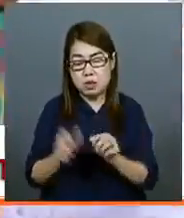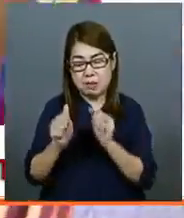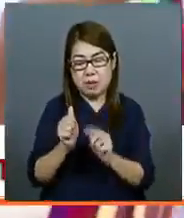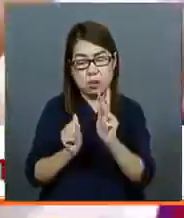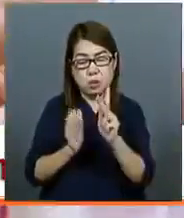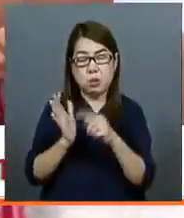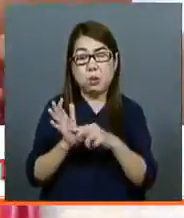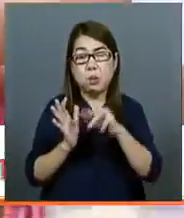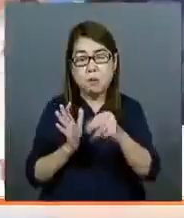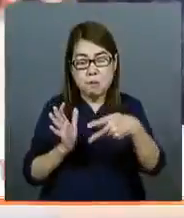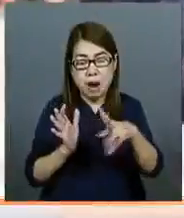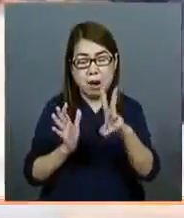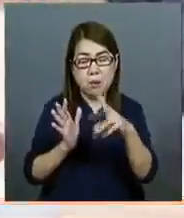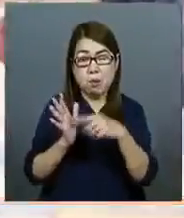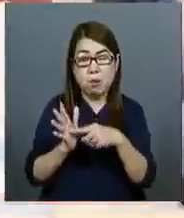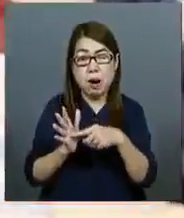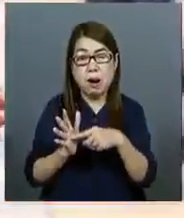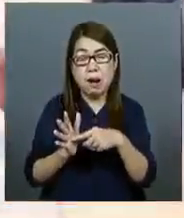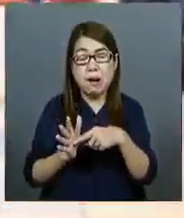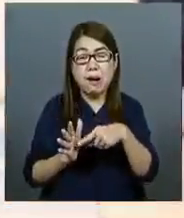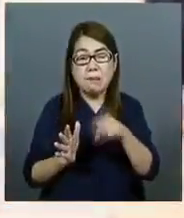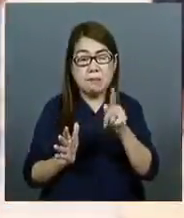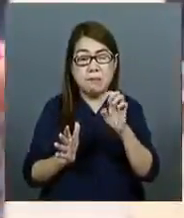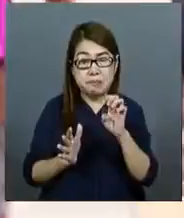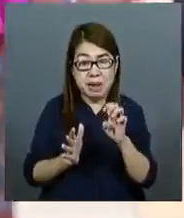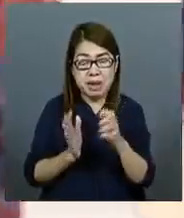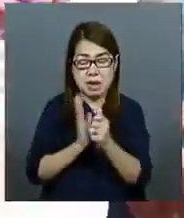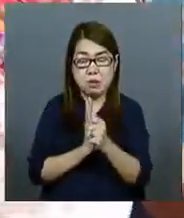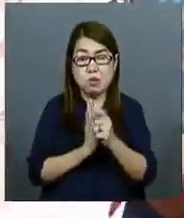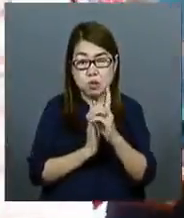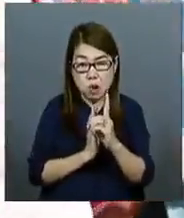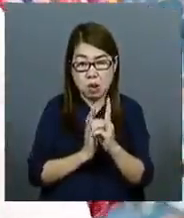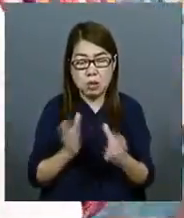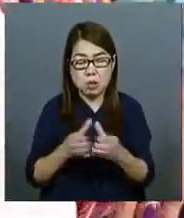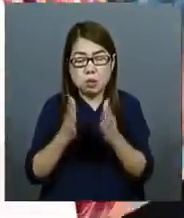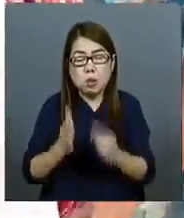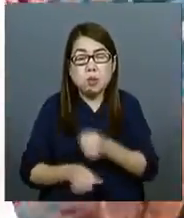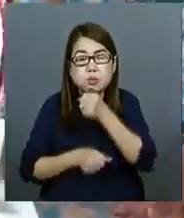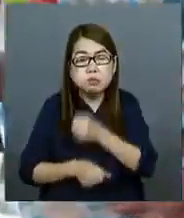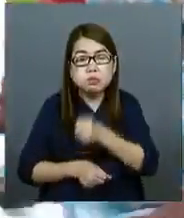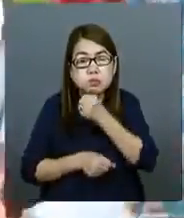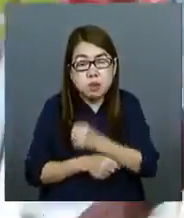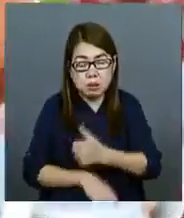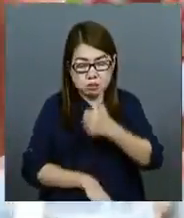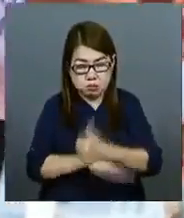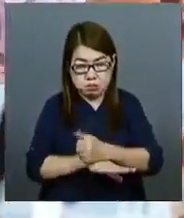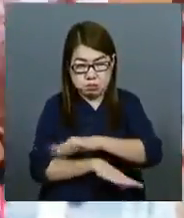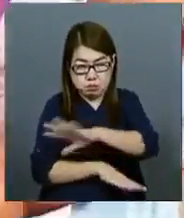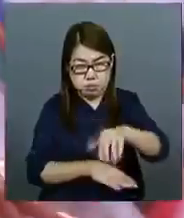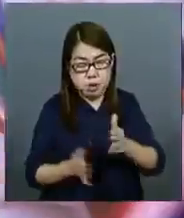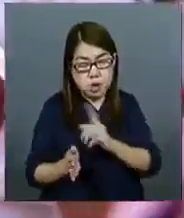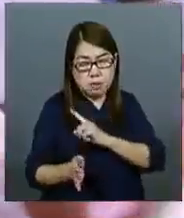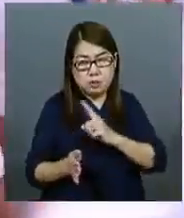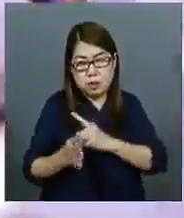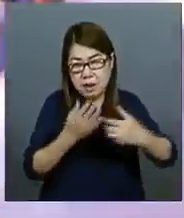จังหวัดอุดรธานีมีกลุ่มผู้สูงอายุเป็นแกนนำหลักสำคัญในฐานะผู้รำบวงสรวงเพื่อสักการะ